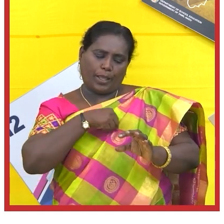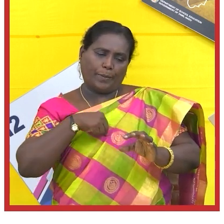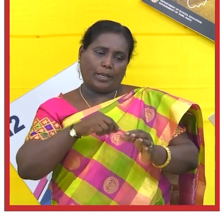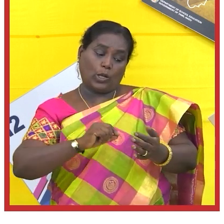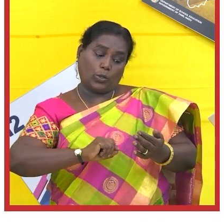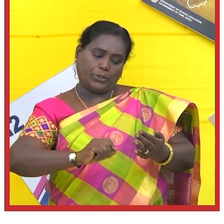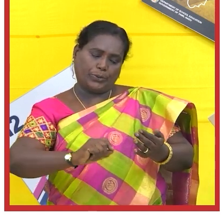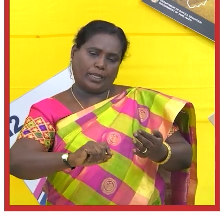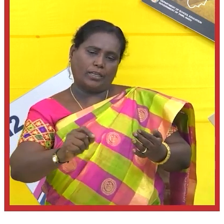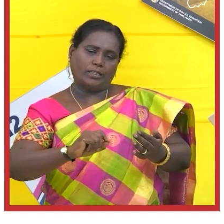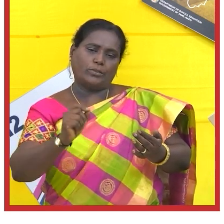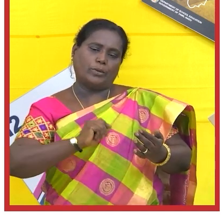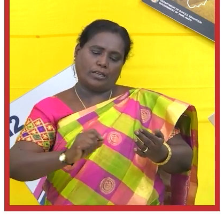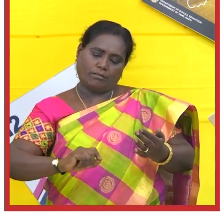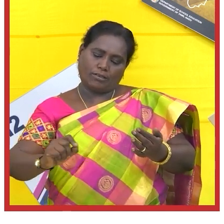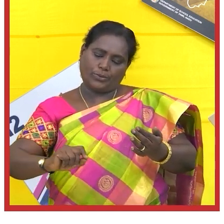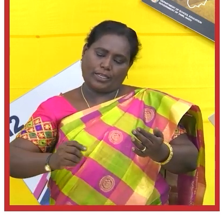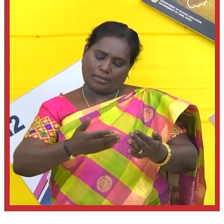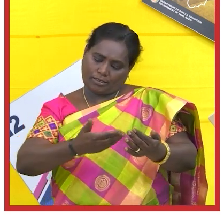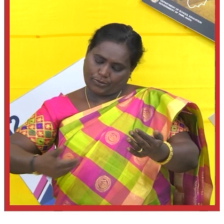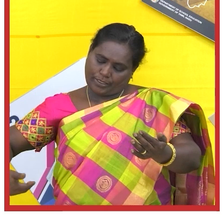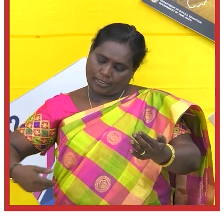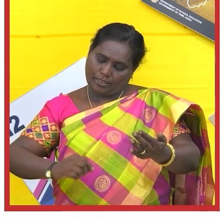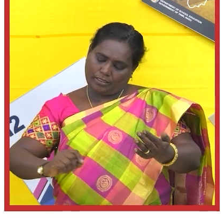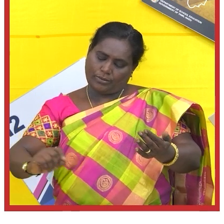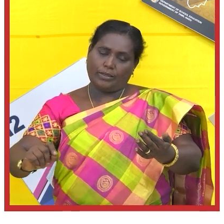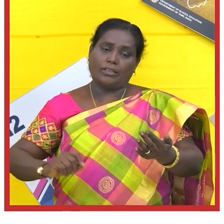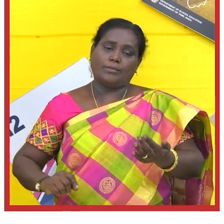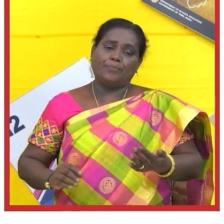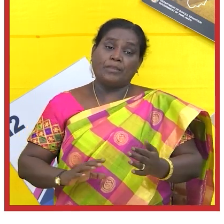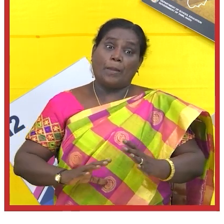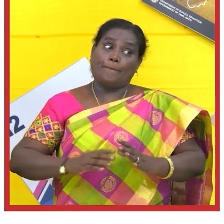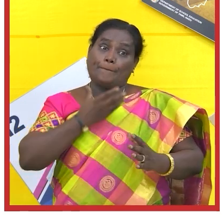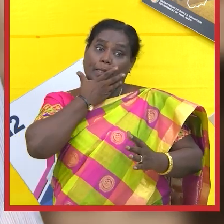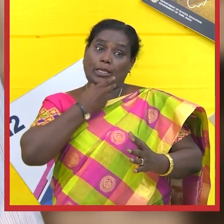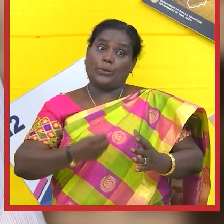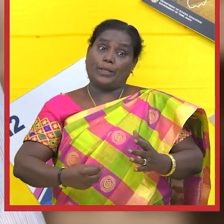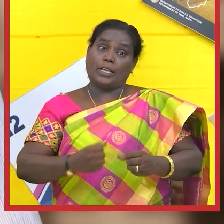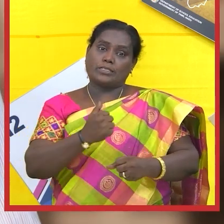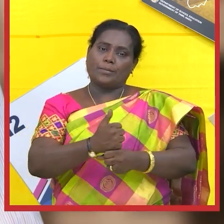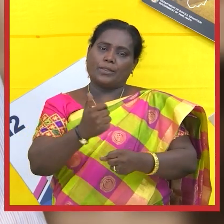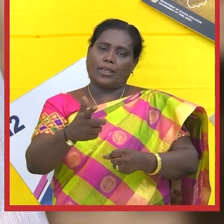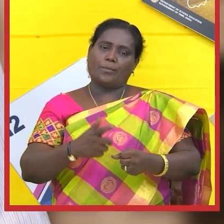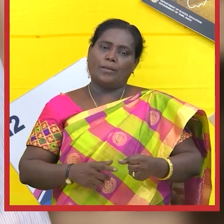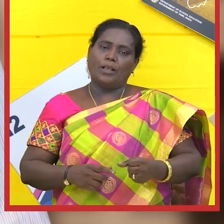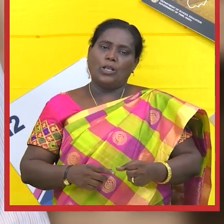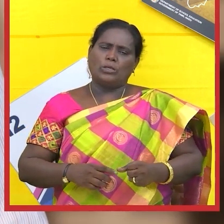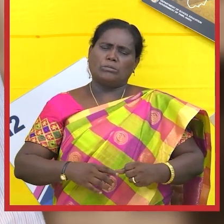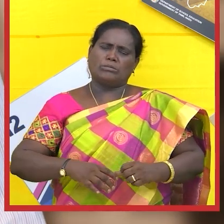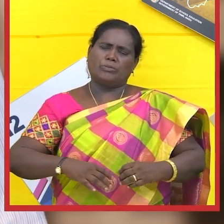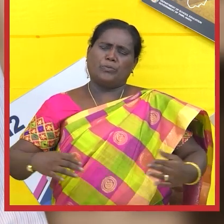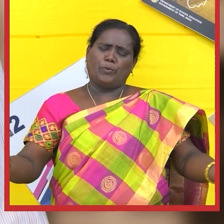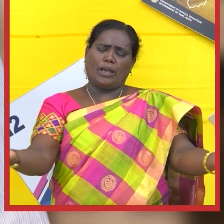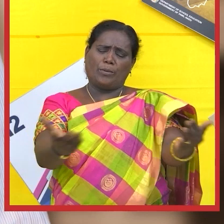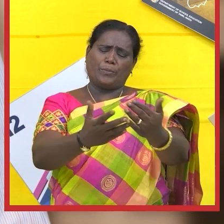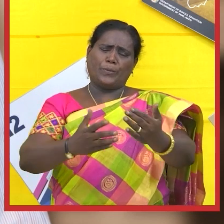நிறைய கட்டுரைகளை பத்திரிகைகளில் எழுதியிருக்கிறார். பெரியாருடைய சமுதாய தொண்டு தமிழ் உலகம் உள்ள வரை